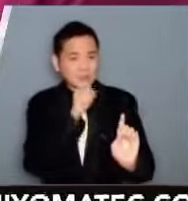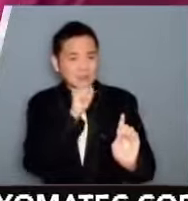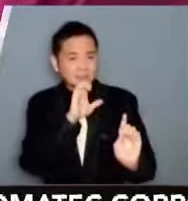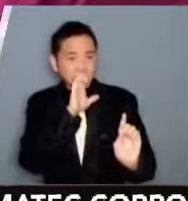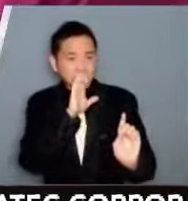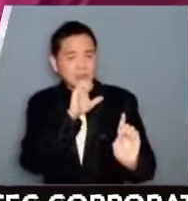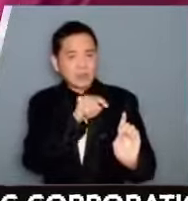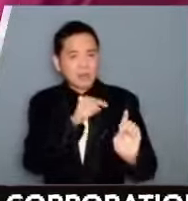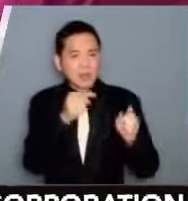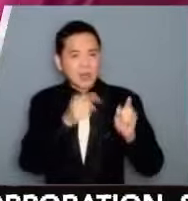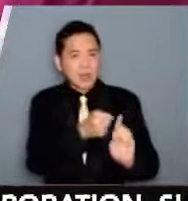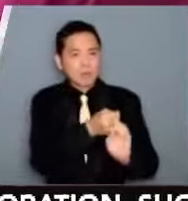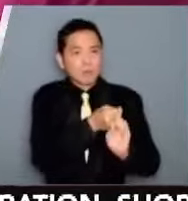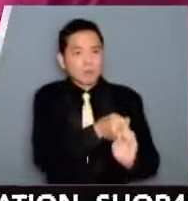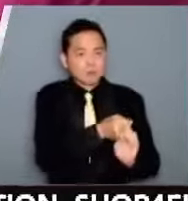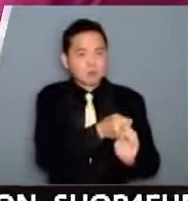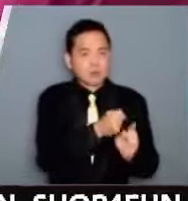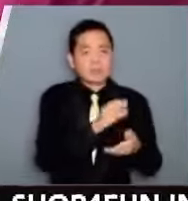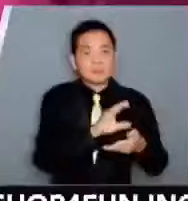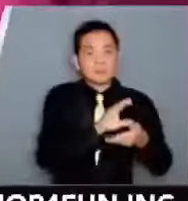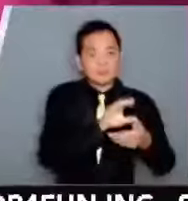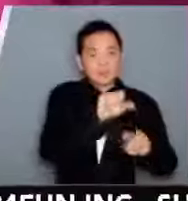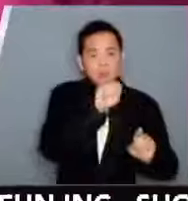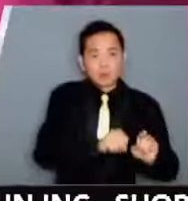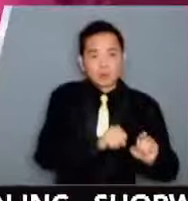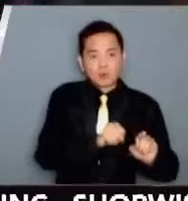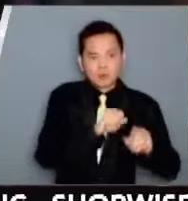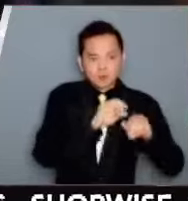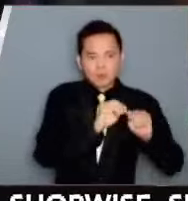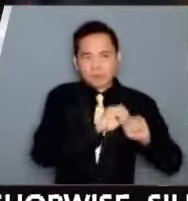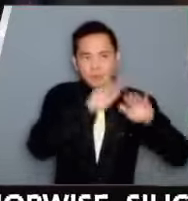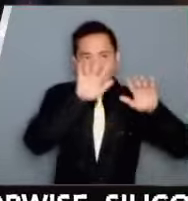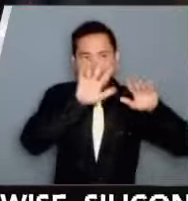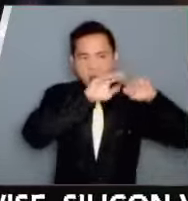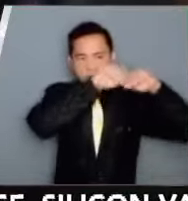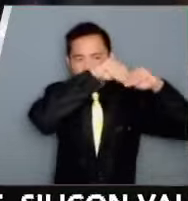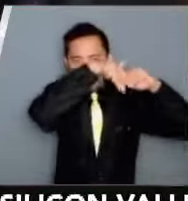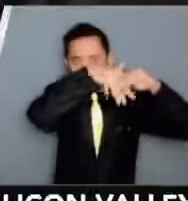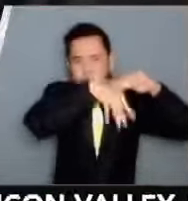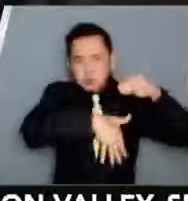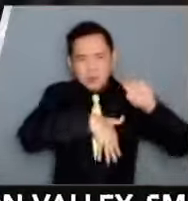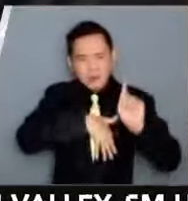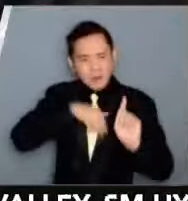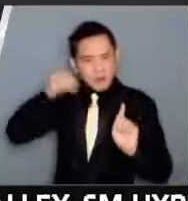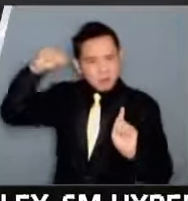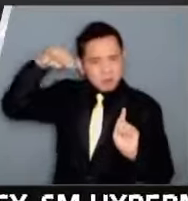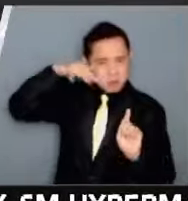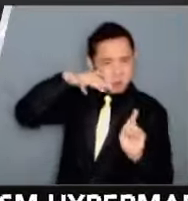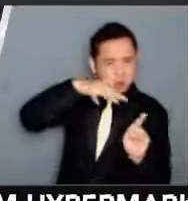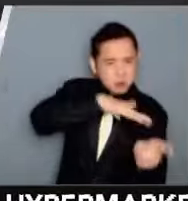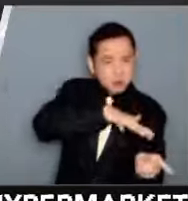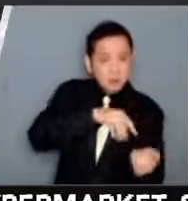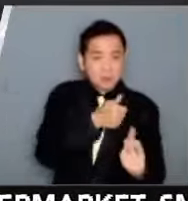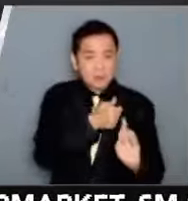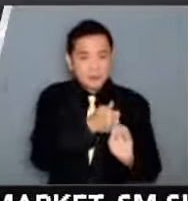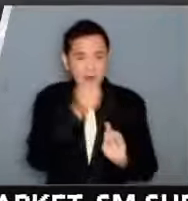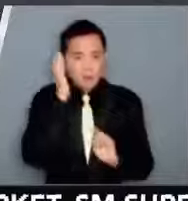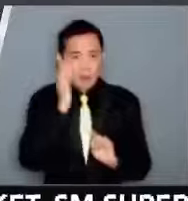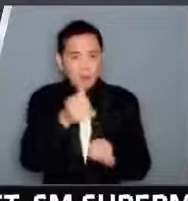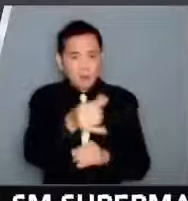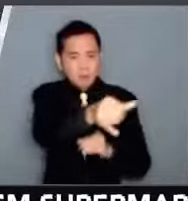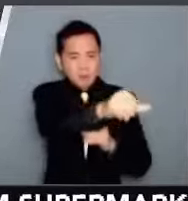Sur. Inulat siyang nawawala nitong Martes matapos magpaalam na mag-iigib lang ng tubig pero hindi na